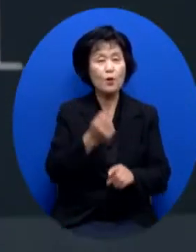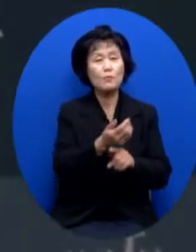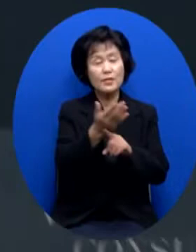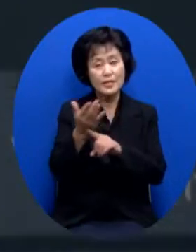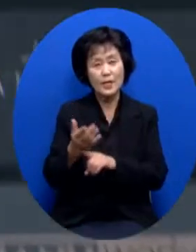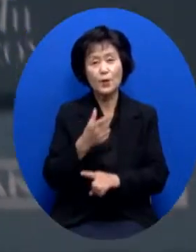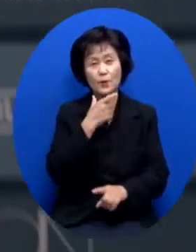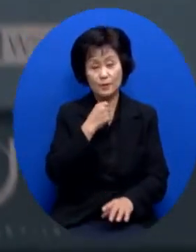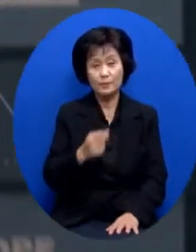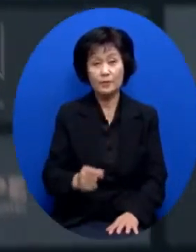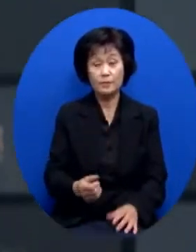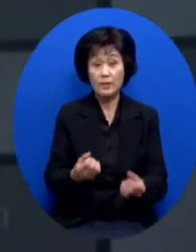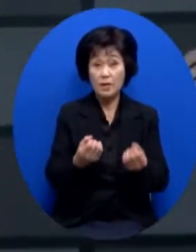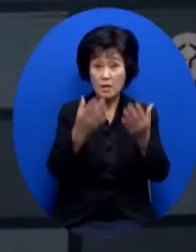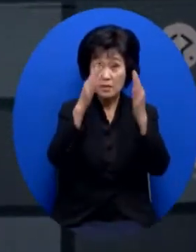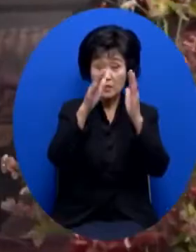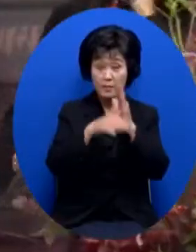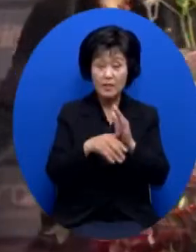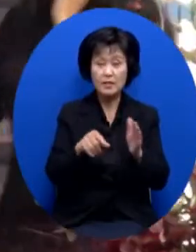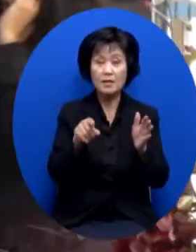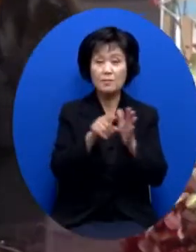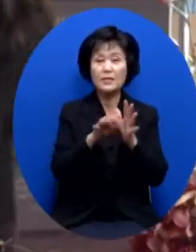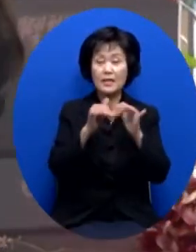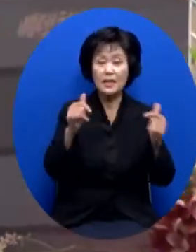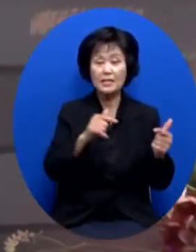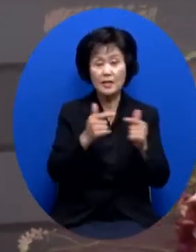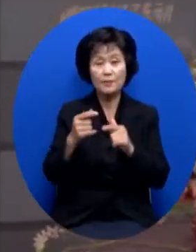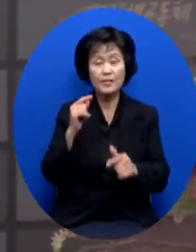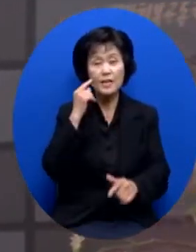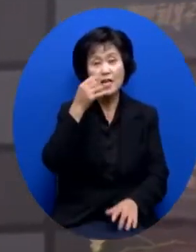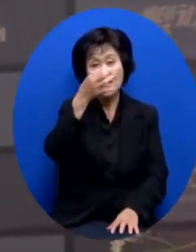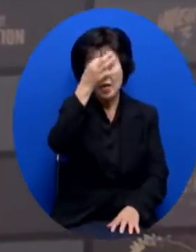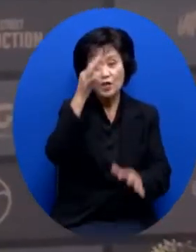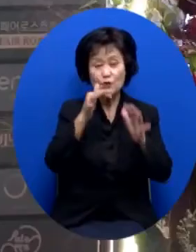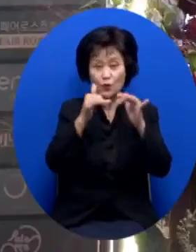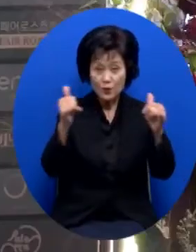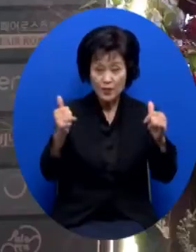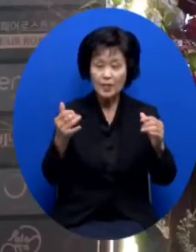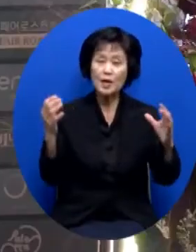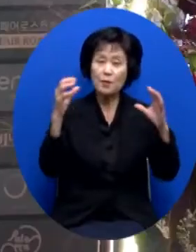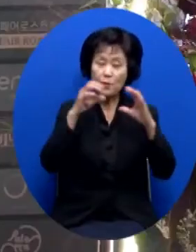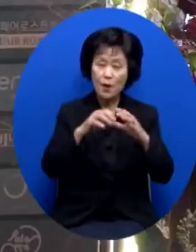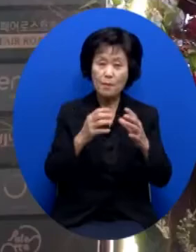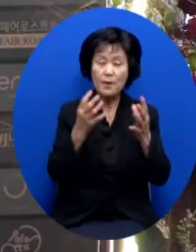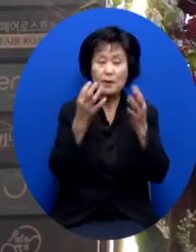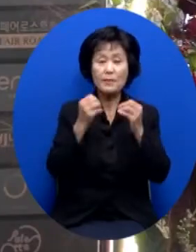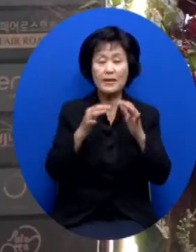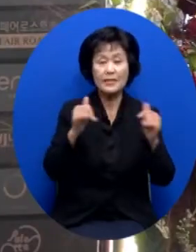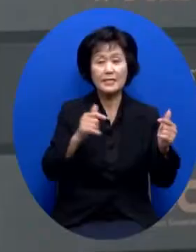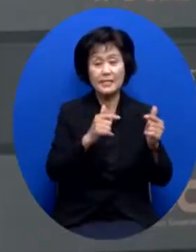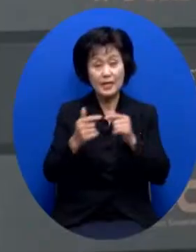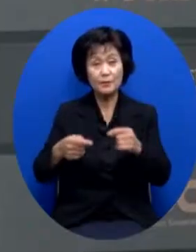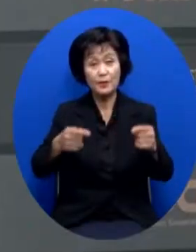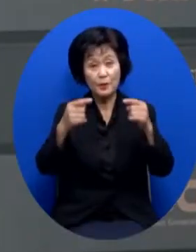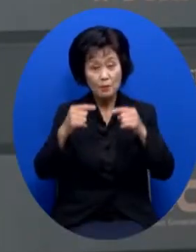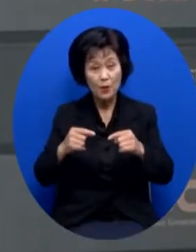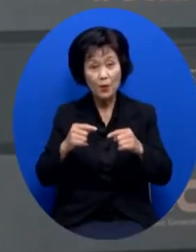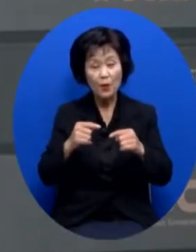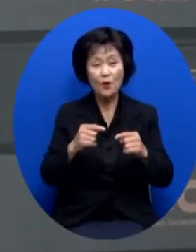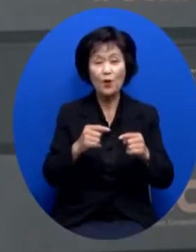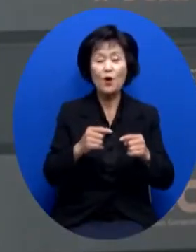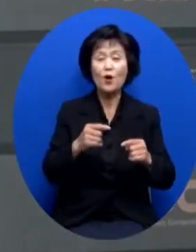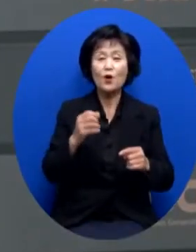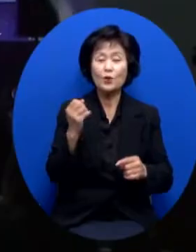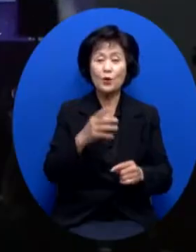이날 행사에서는 크리스천 영화 예술인을 포함한 유명 인사들의 레드카펫 입장과 포토월 진행에 이어 주최